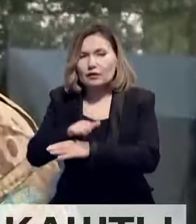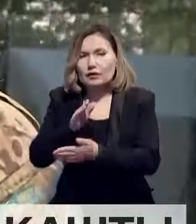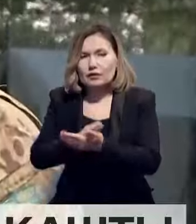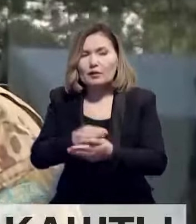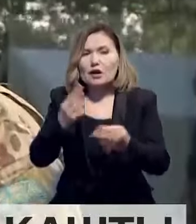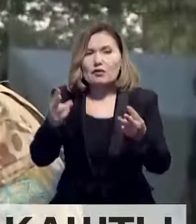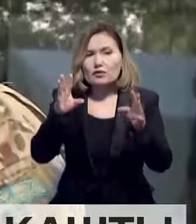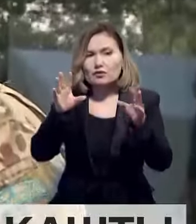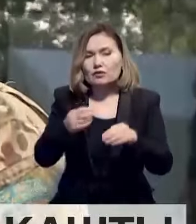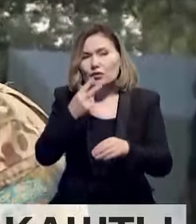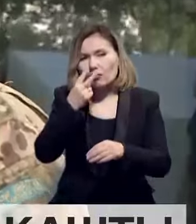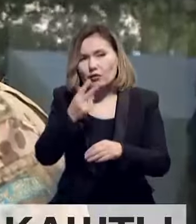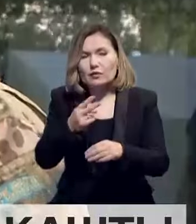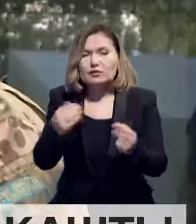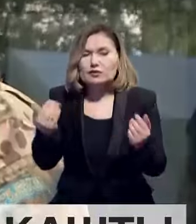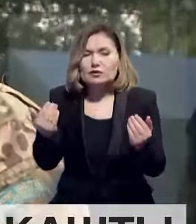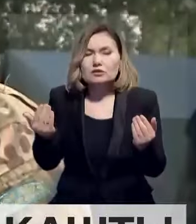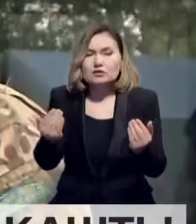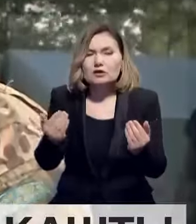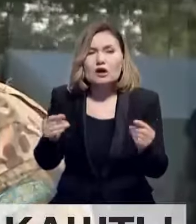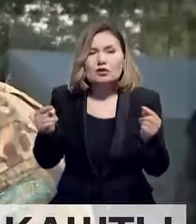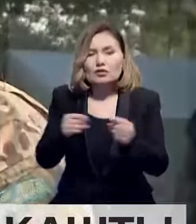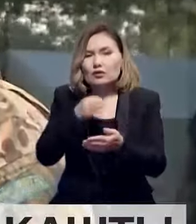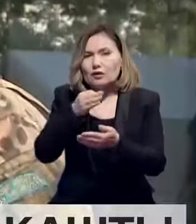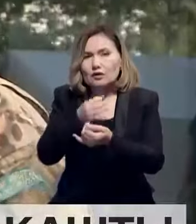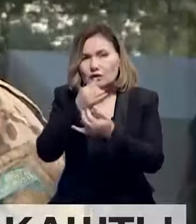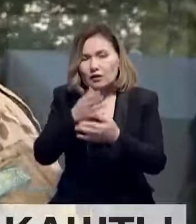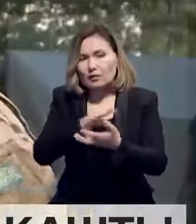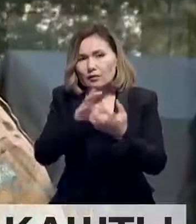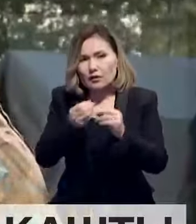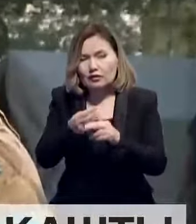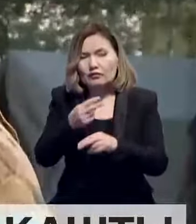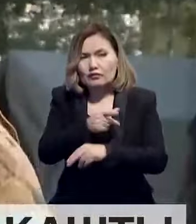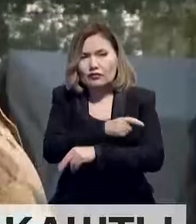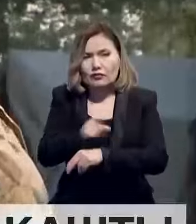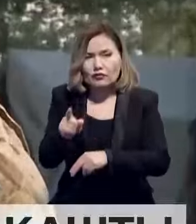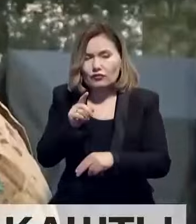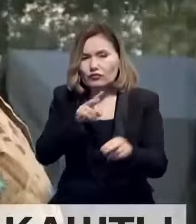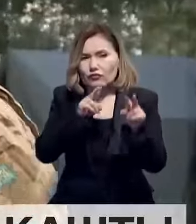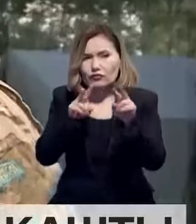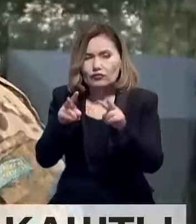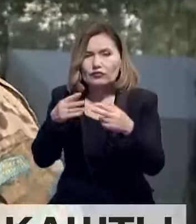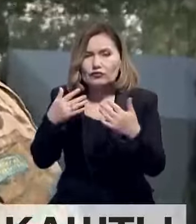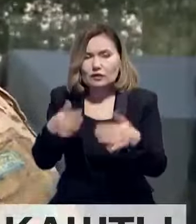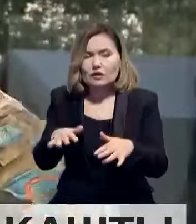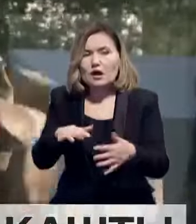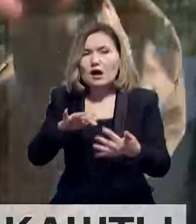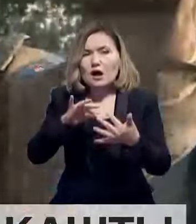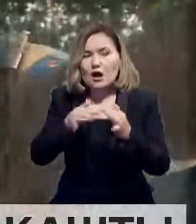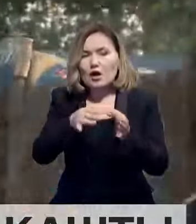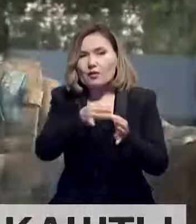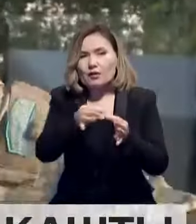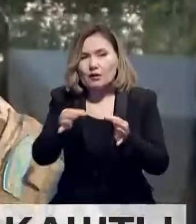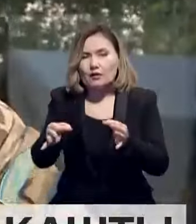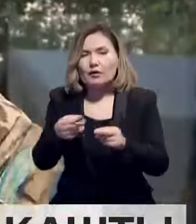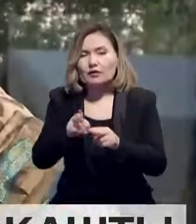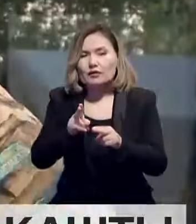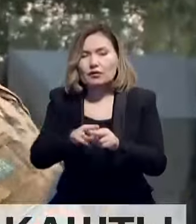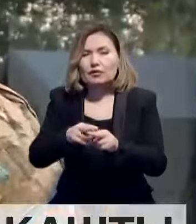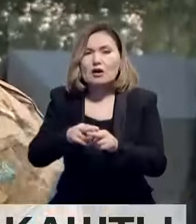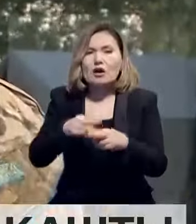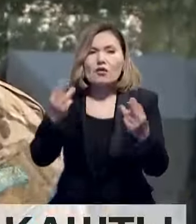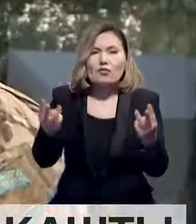көре жатармыз арқыра енді қанша екен ішінде. Рейд жұмыстарын жасап жүрсіздер ғой, сіздер? Ой, біз уже ауылды мына осы өрттің жан